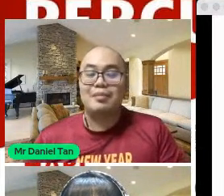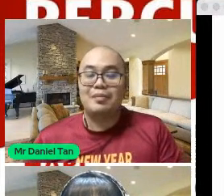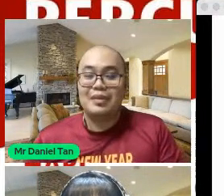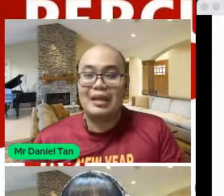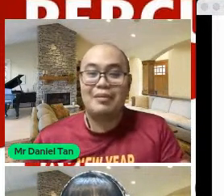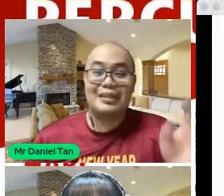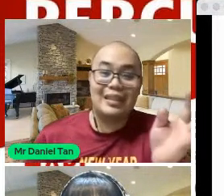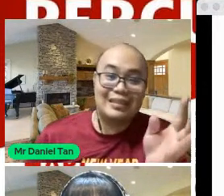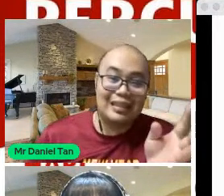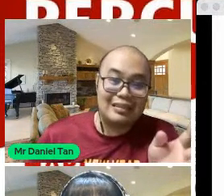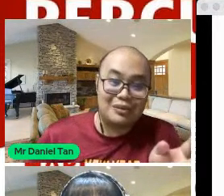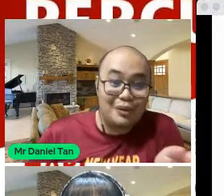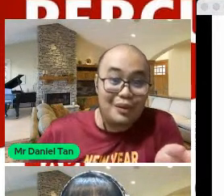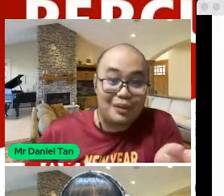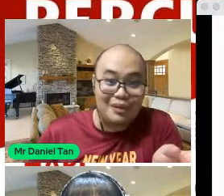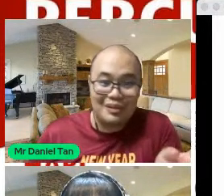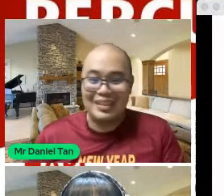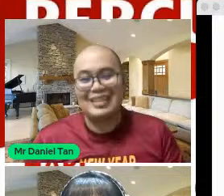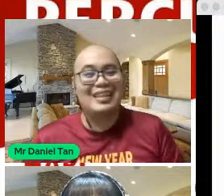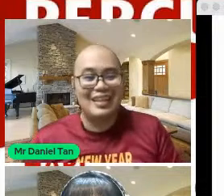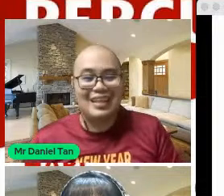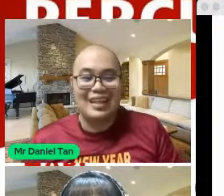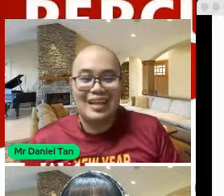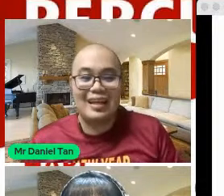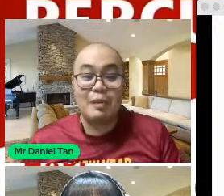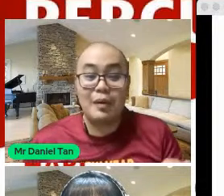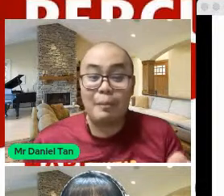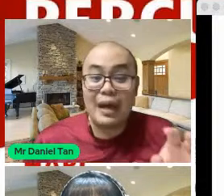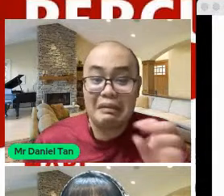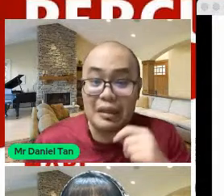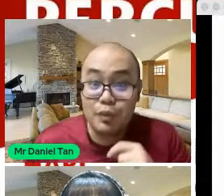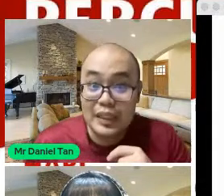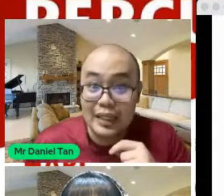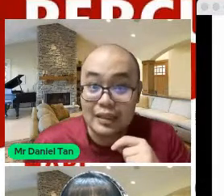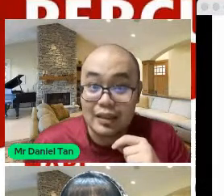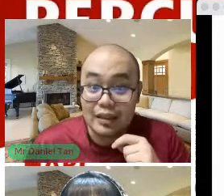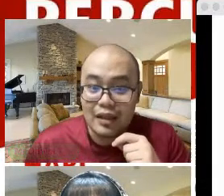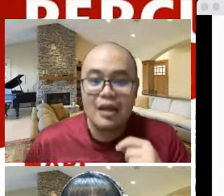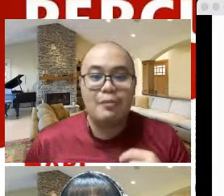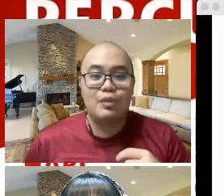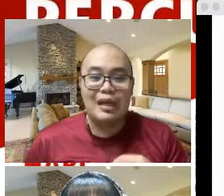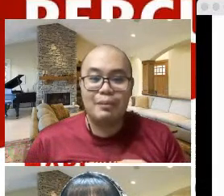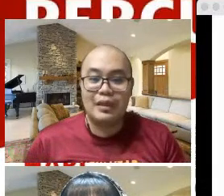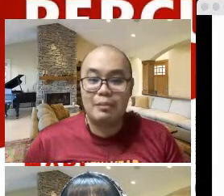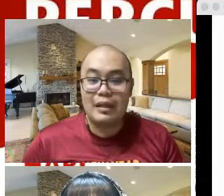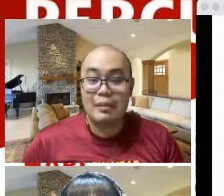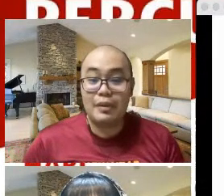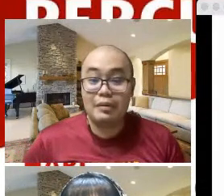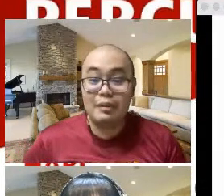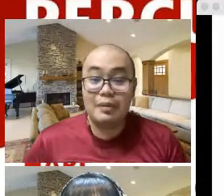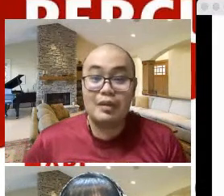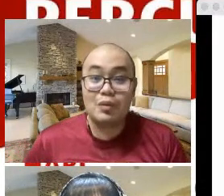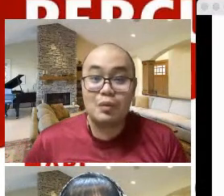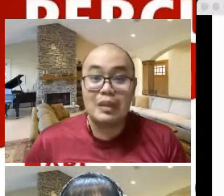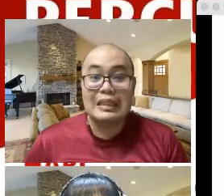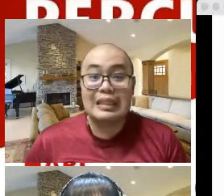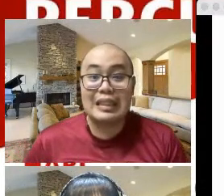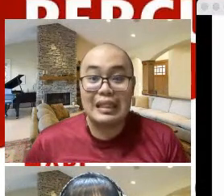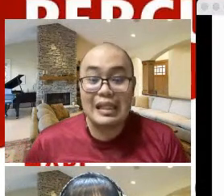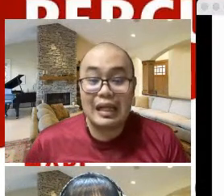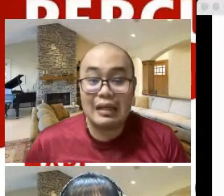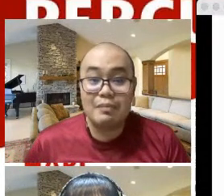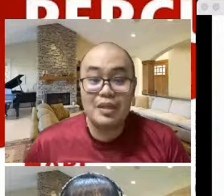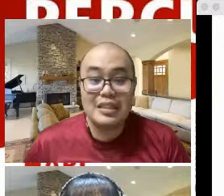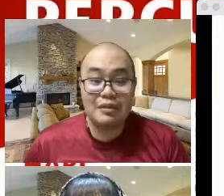Sebab Dia brasta sangat seronok Beberapa hari kemudian budak pengembala biri-biri itu